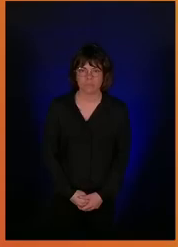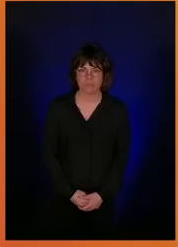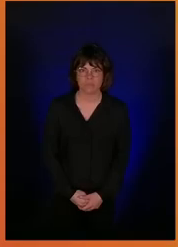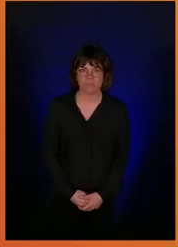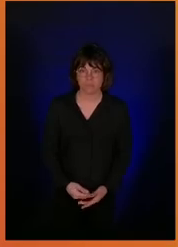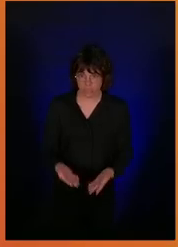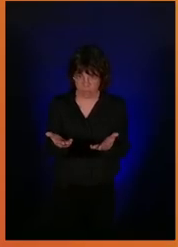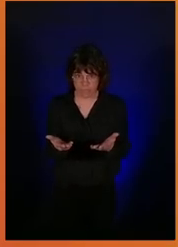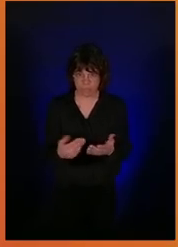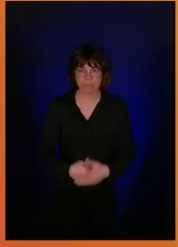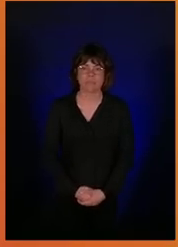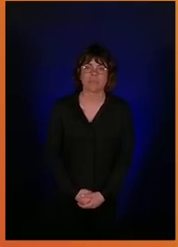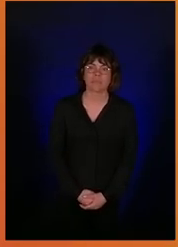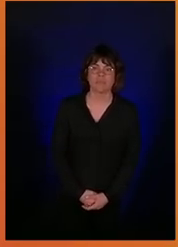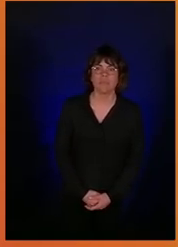Nicolas, vas-y.